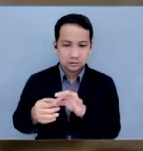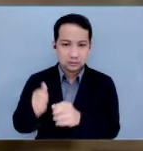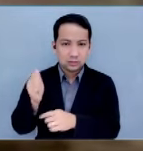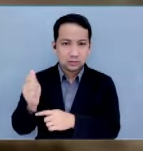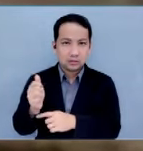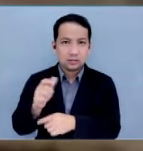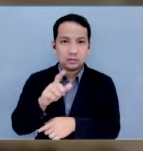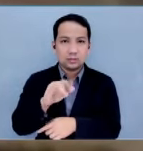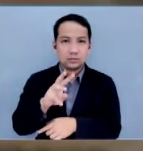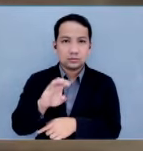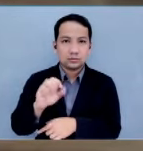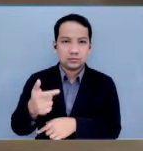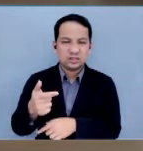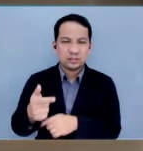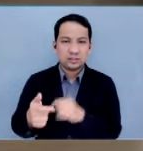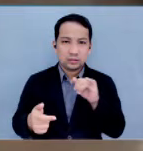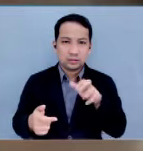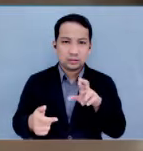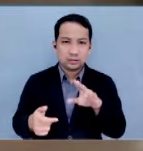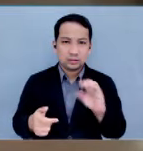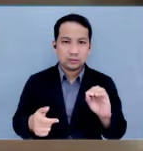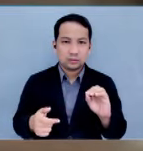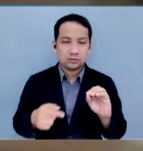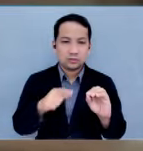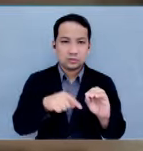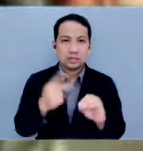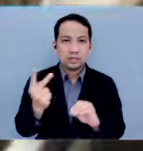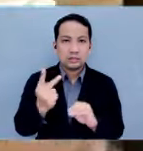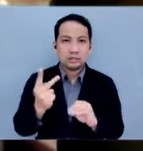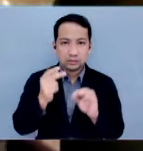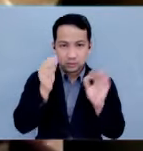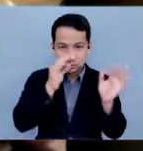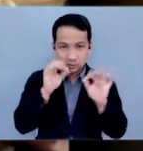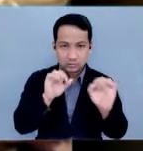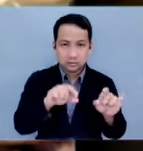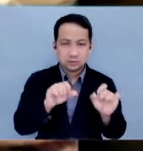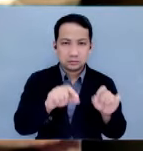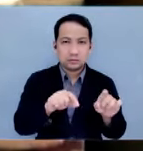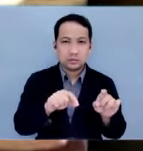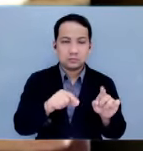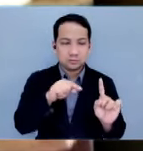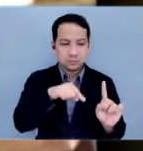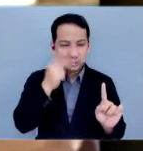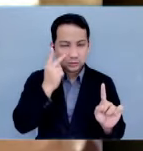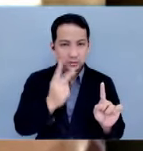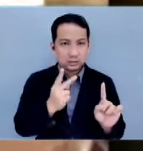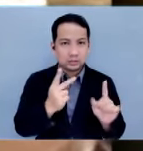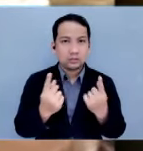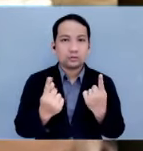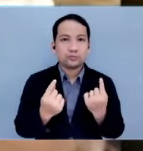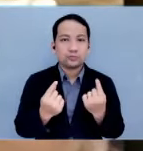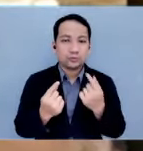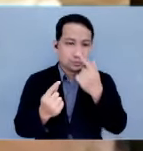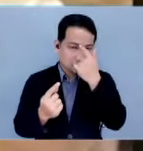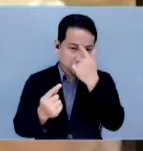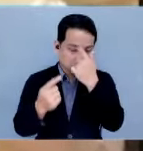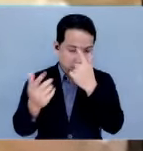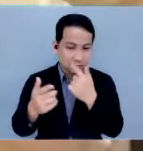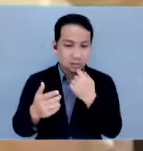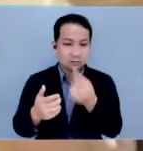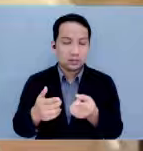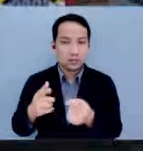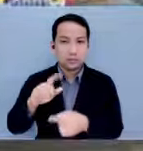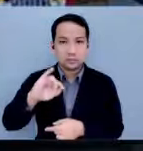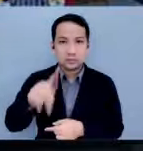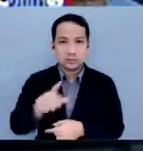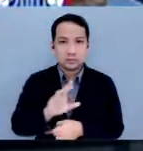at alias Jericho. Dalawang pusher na online kung magbenta ng droga. Nadiskubre ang kanilang illegal na gawain matapos isumbo ng isang tipster sa mga